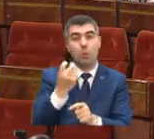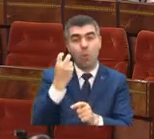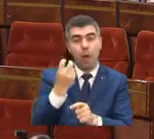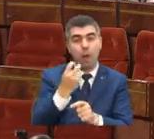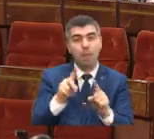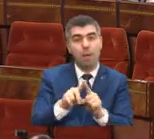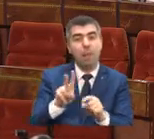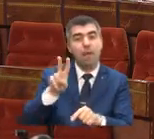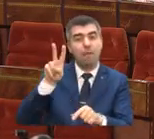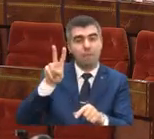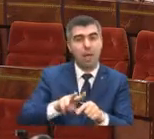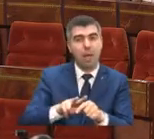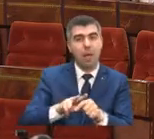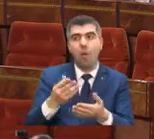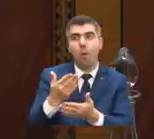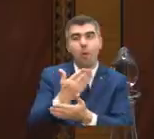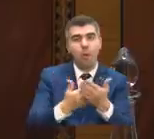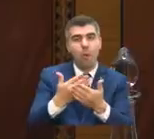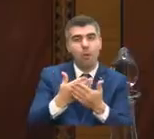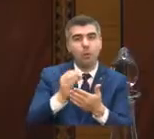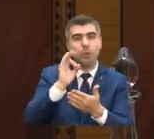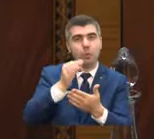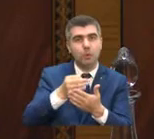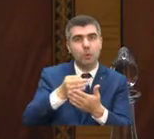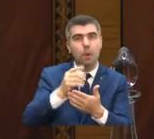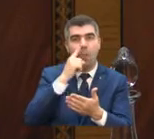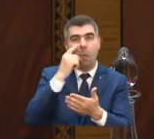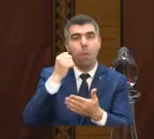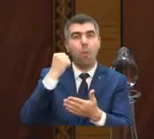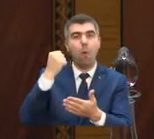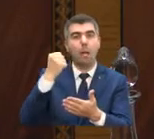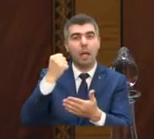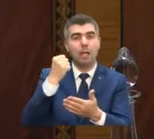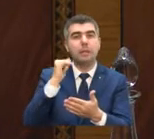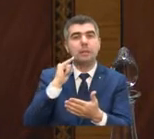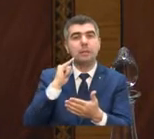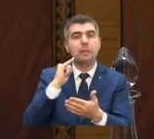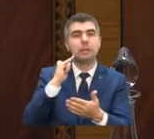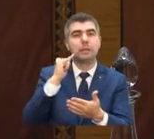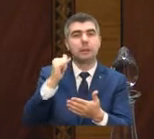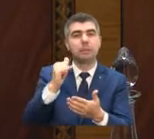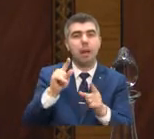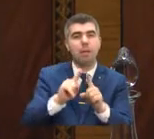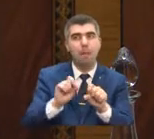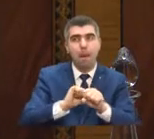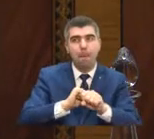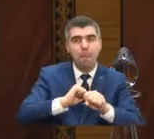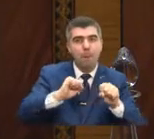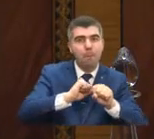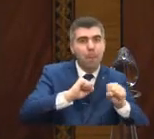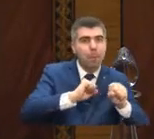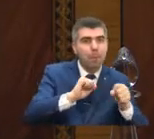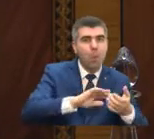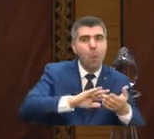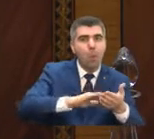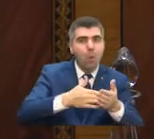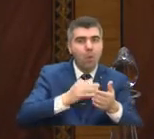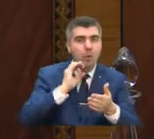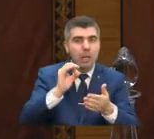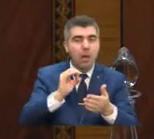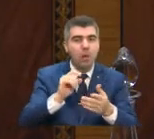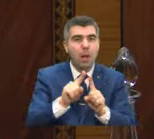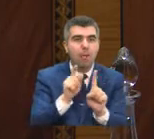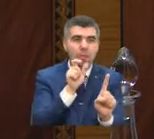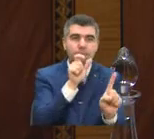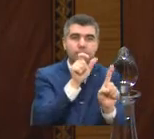وصوابية قناعتنا جميعا بأن الوطن في مواجهة دائمة مع التهديدات الإرهابية، فما كان يقرؤنا قد